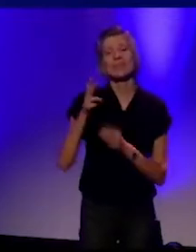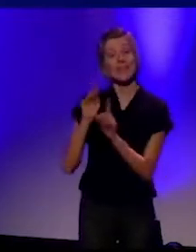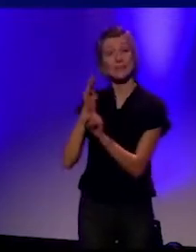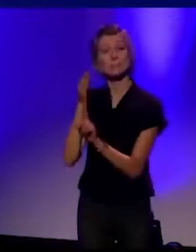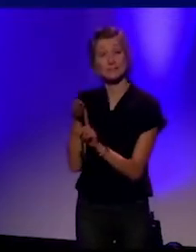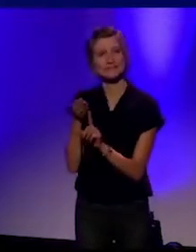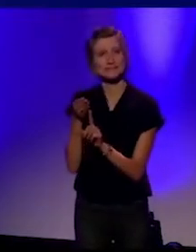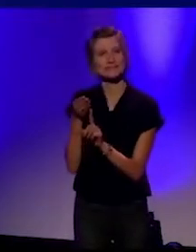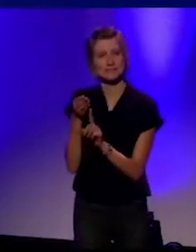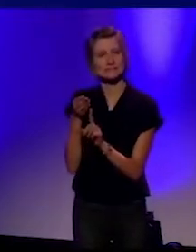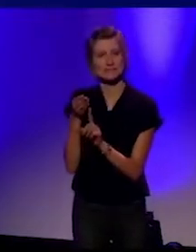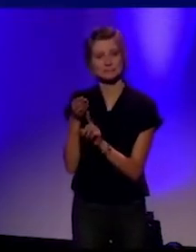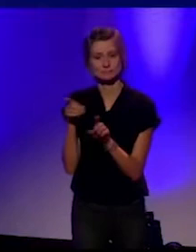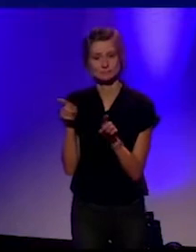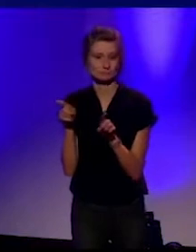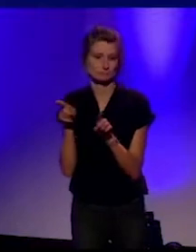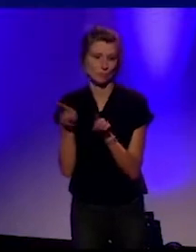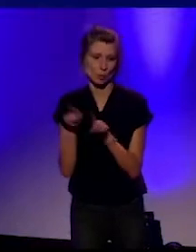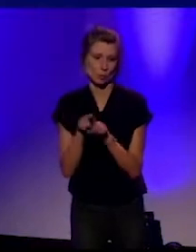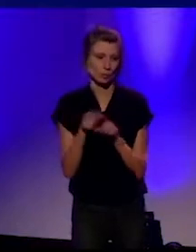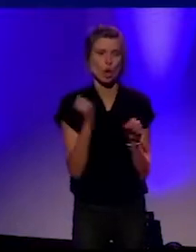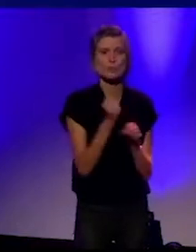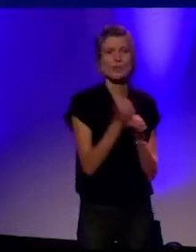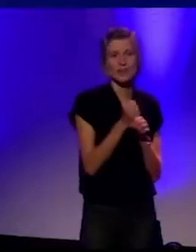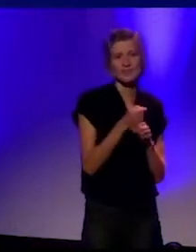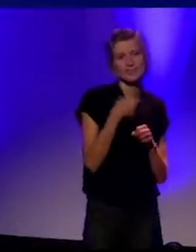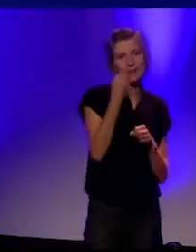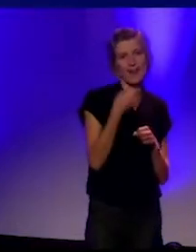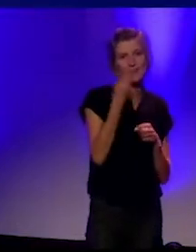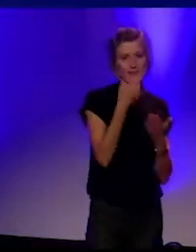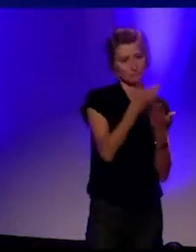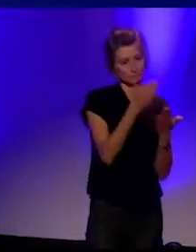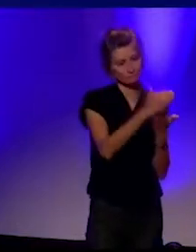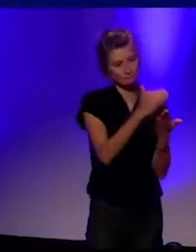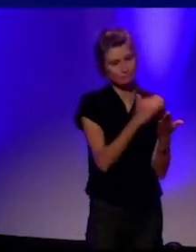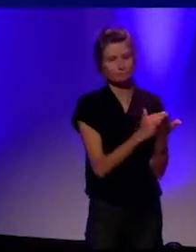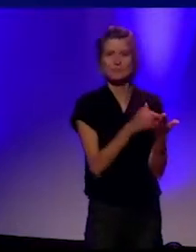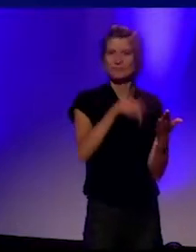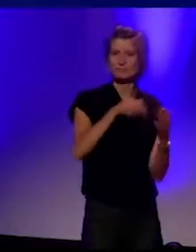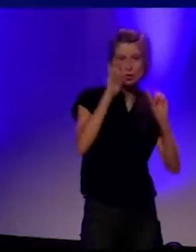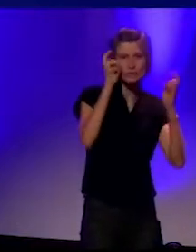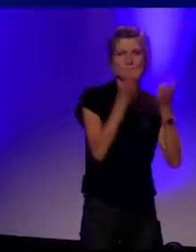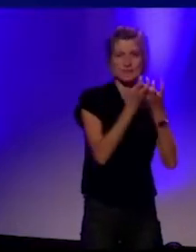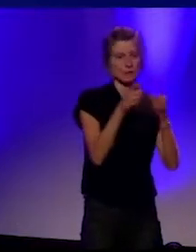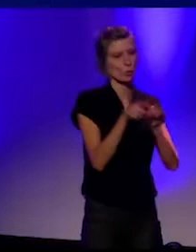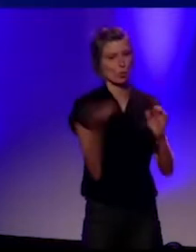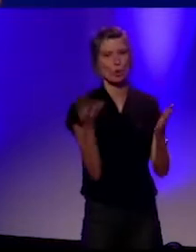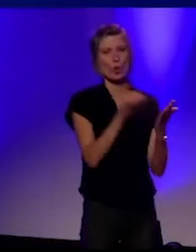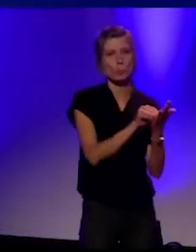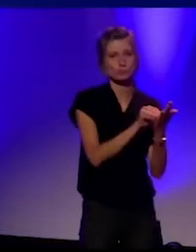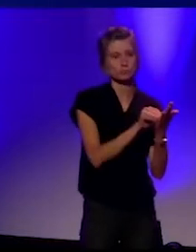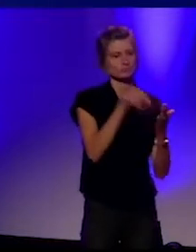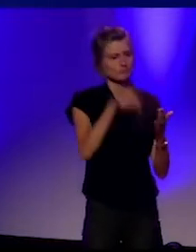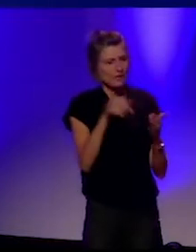in onze toch wel erg rijke opdrachtverklaring van deze universiteit, waar het gaat over de debatcultuur en